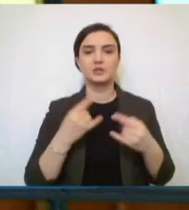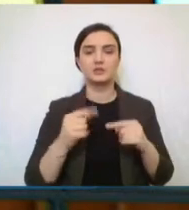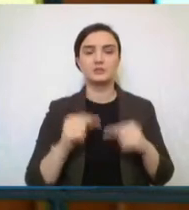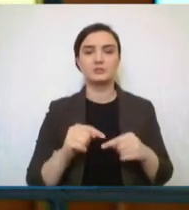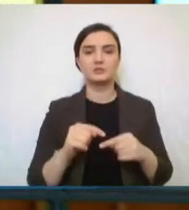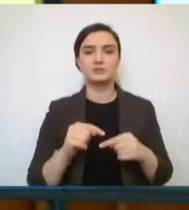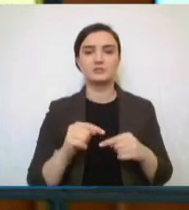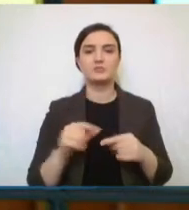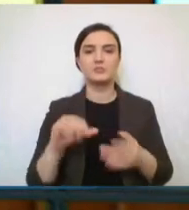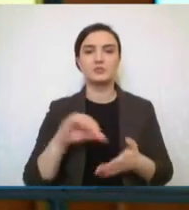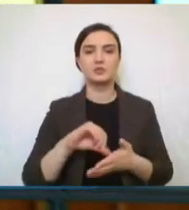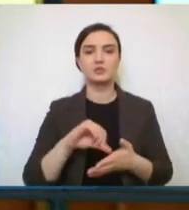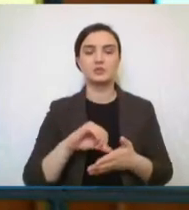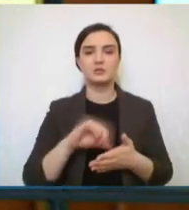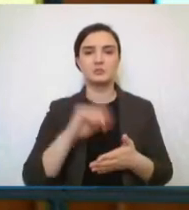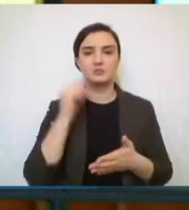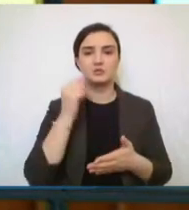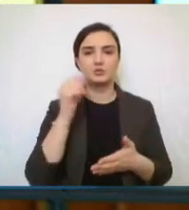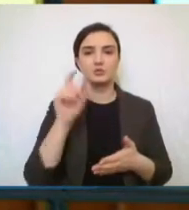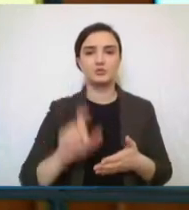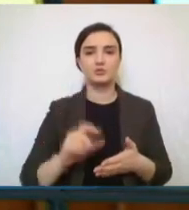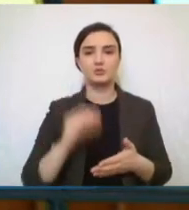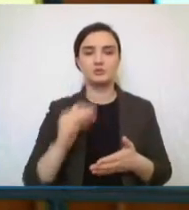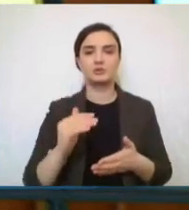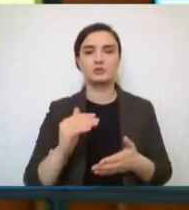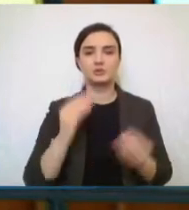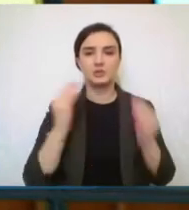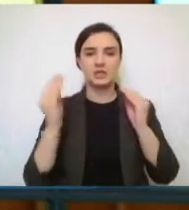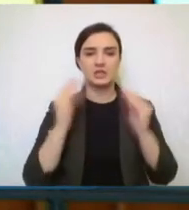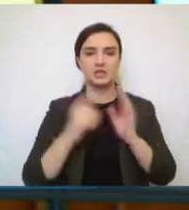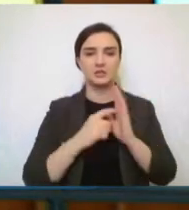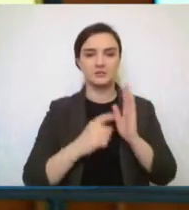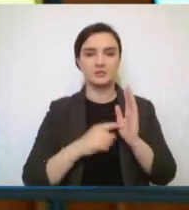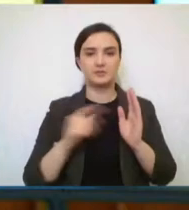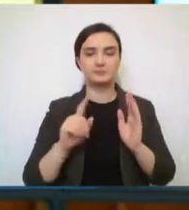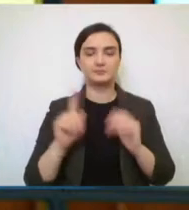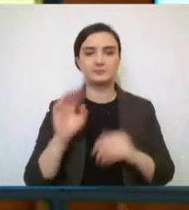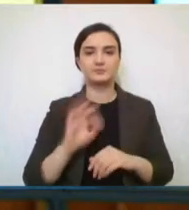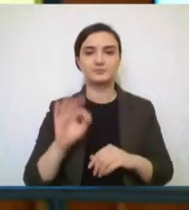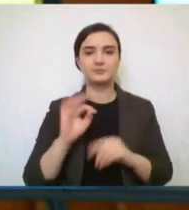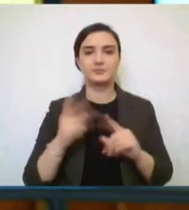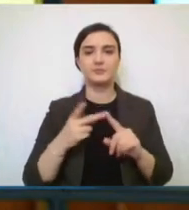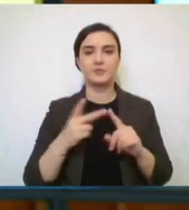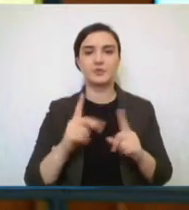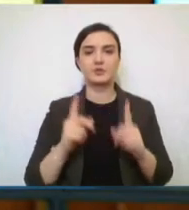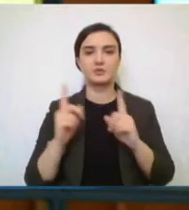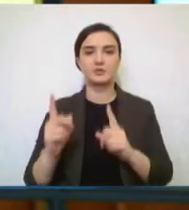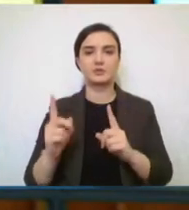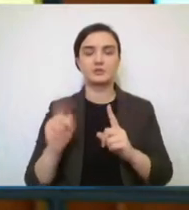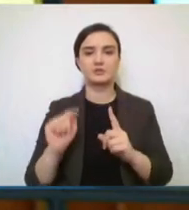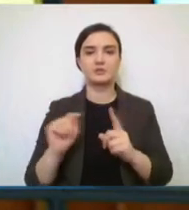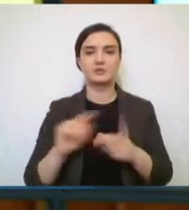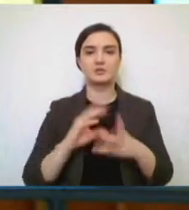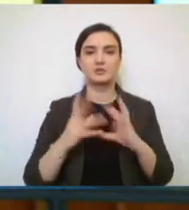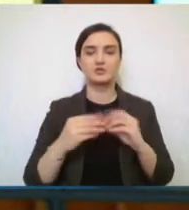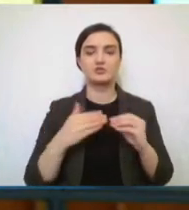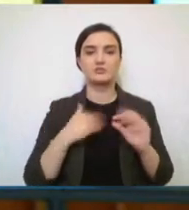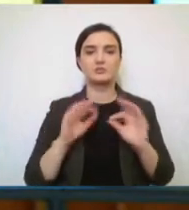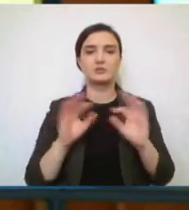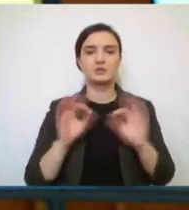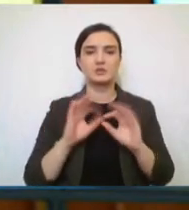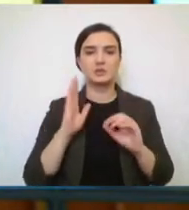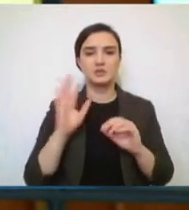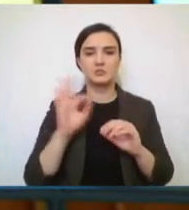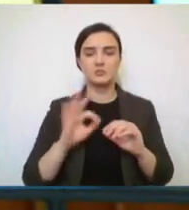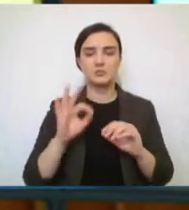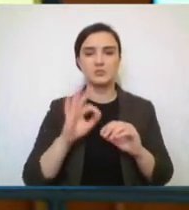მონაწილე ფსიქოლოგის განხილვის საგანი. რაც შეეხება მეორე ბლოკს, ძირითადად ჩვენ ვისაუბრებთ გულთან დაკავშირებულ